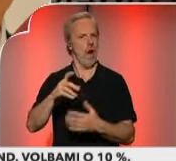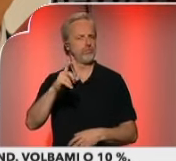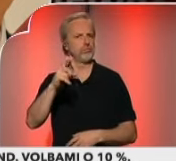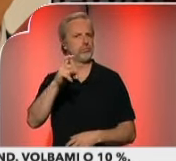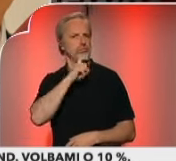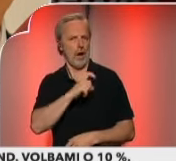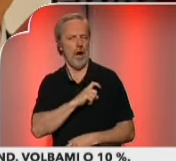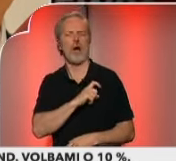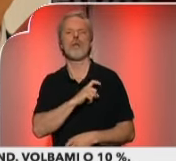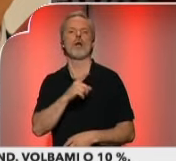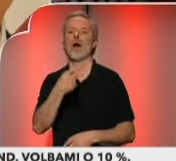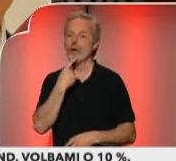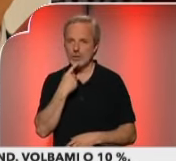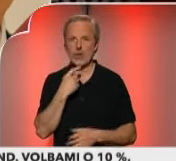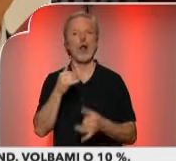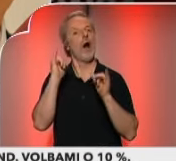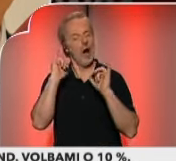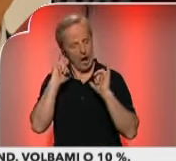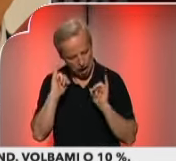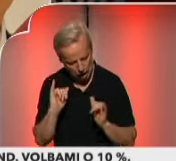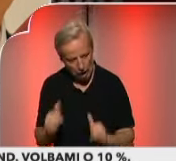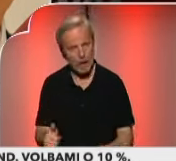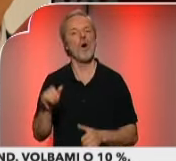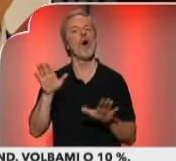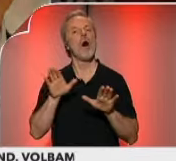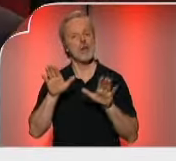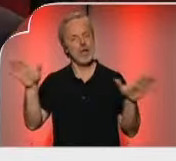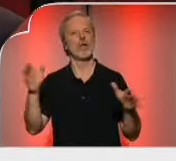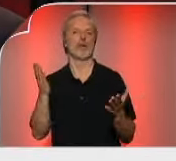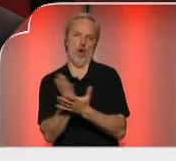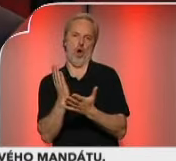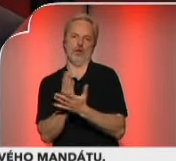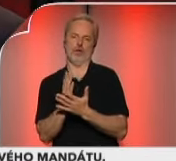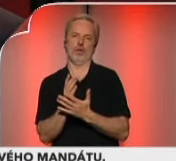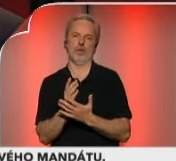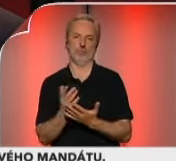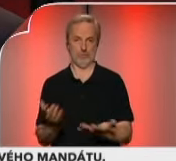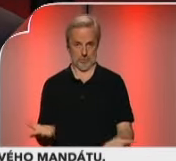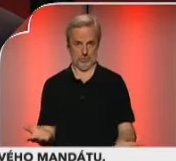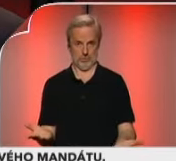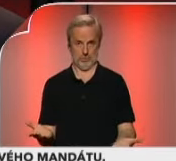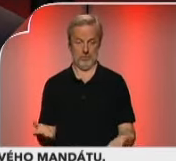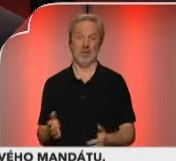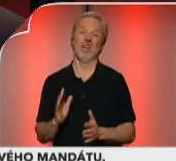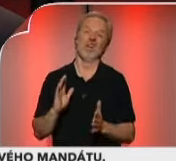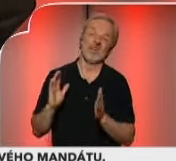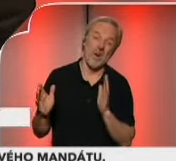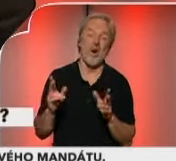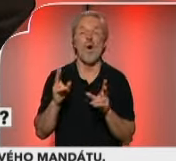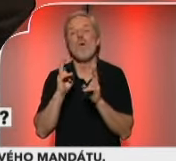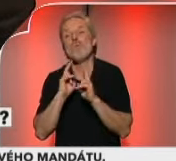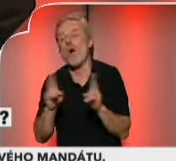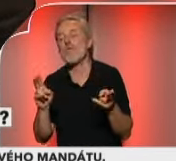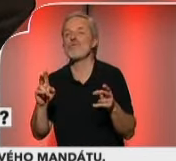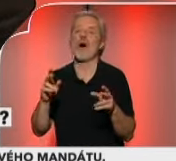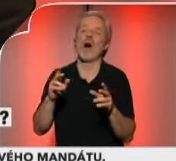dotazování na to kývl že ano že tato letadla pro armádu ano tak možná že nakonec ano ale